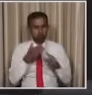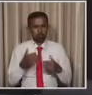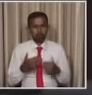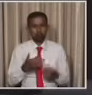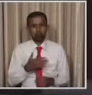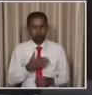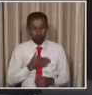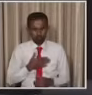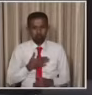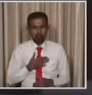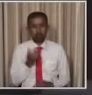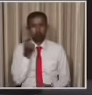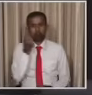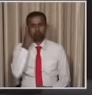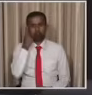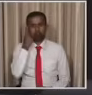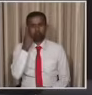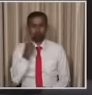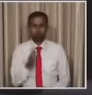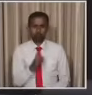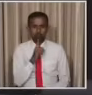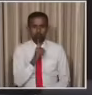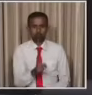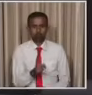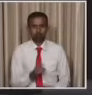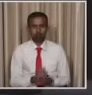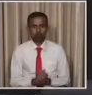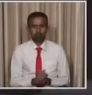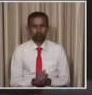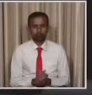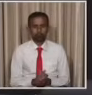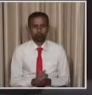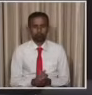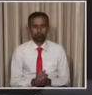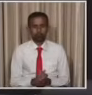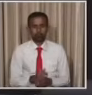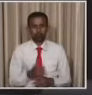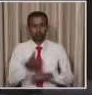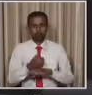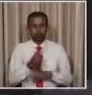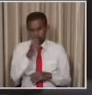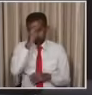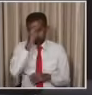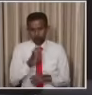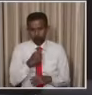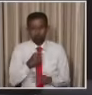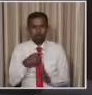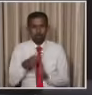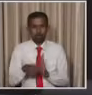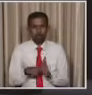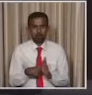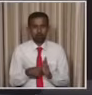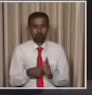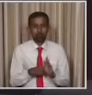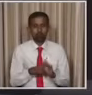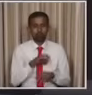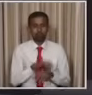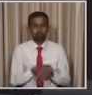අදහස මට දැනෙන තේරෙන විදිහට විග්‍රහයක් කරන්න. මූලාසනාරූඪ මන්ත්‍රීතුමනි, අපේ රට දැන්